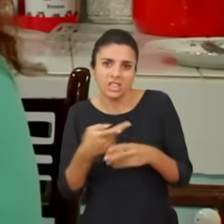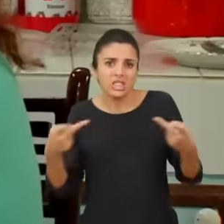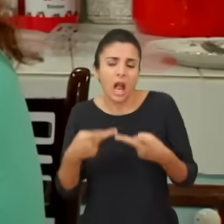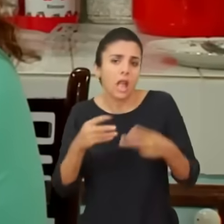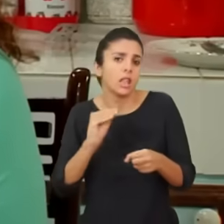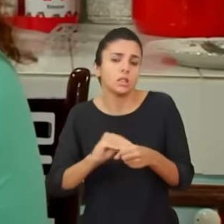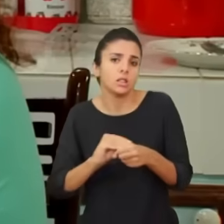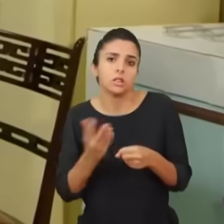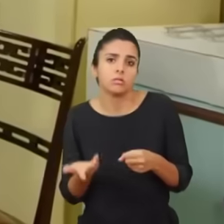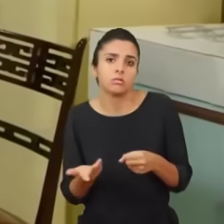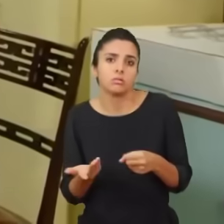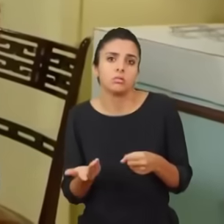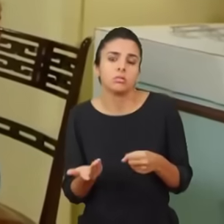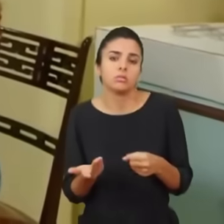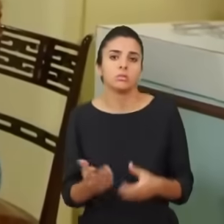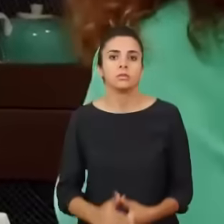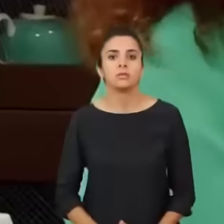için.